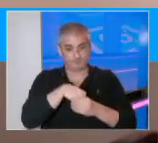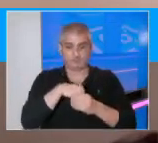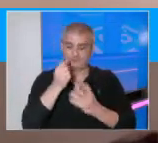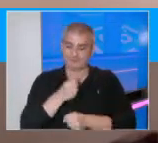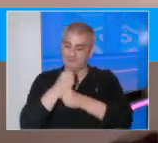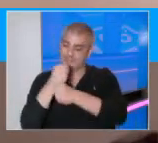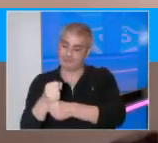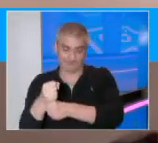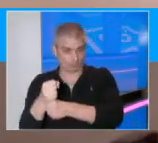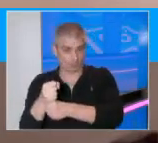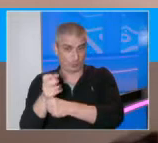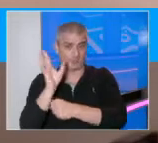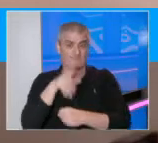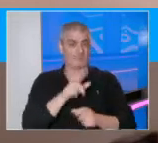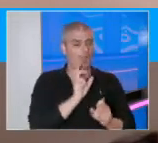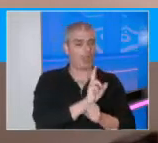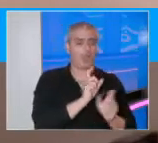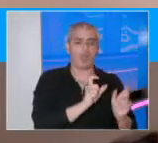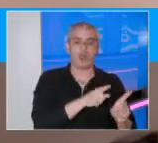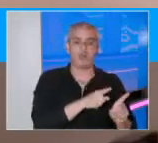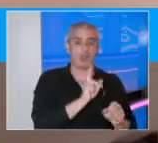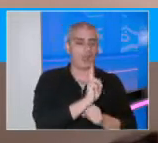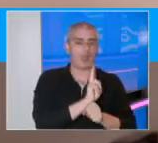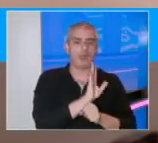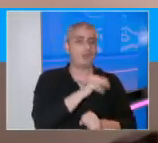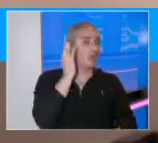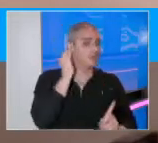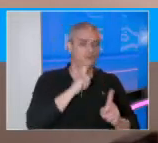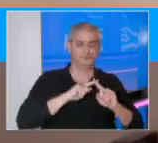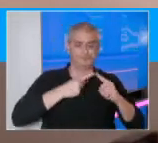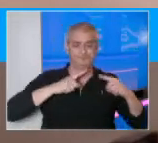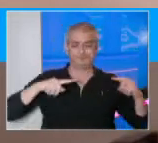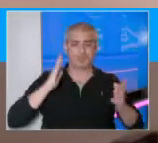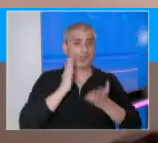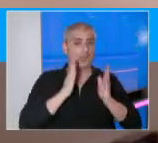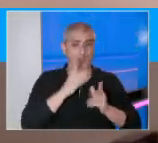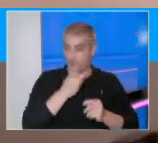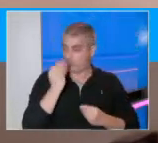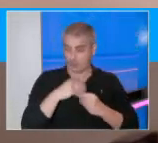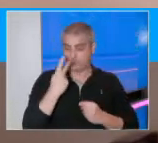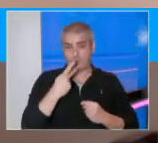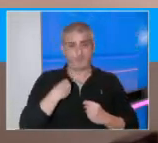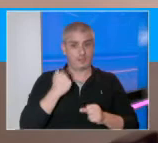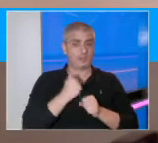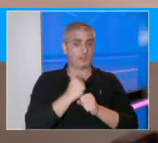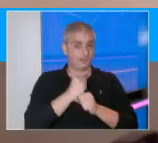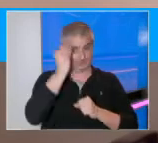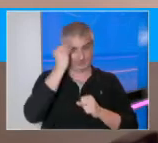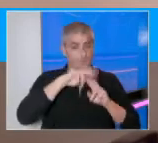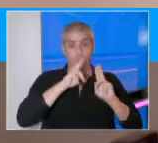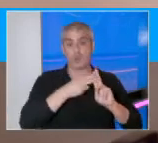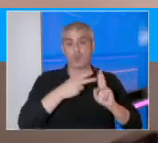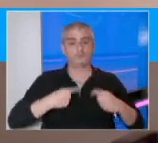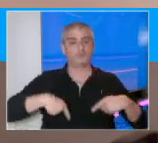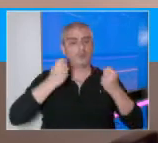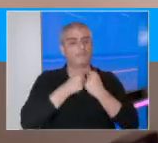ייצוג לבין הגנה, ההגנה על נשים מכל סוגי האלימות. בעוד יומיים אנחנו מציינים בעולם